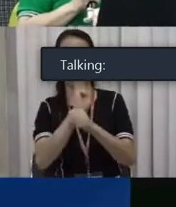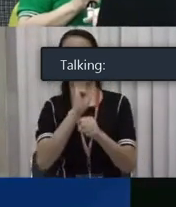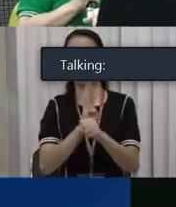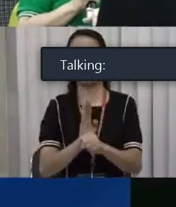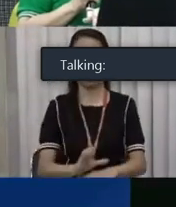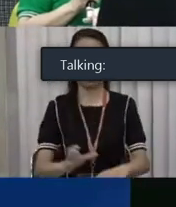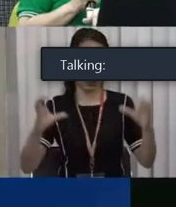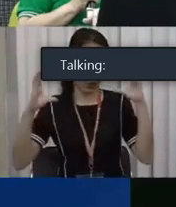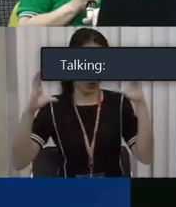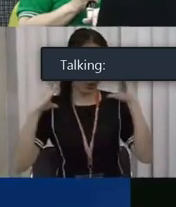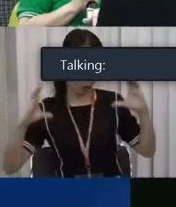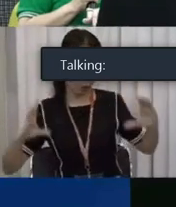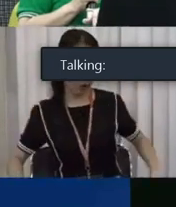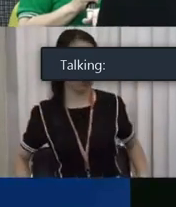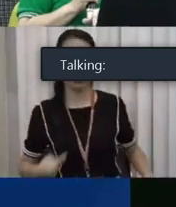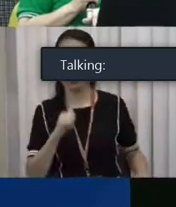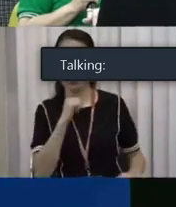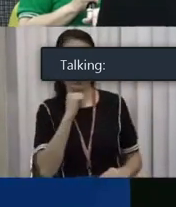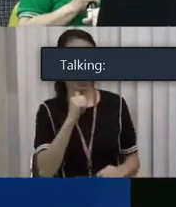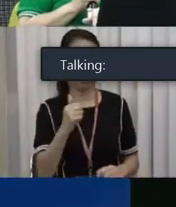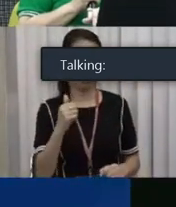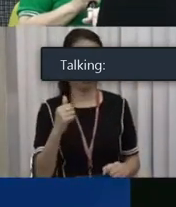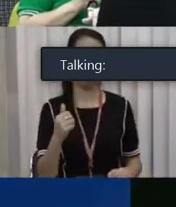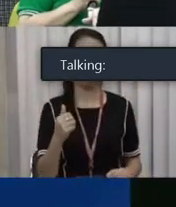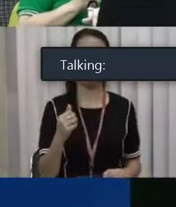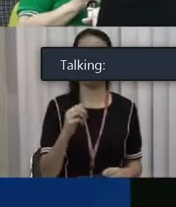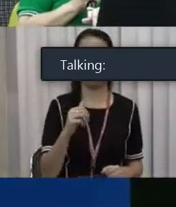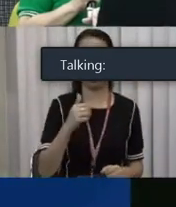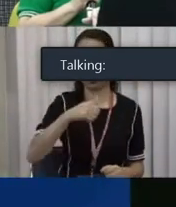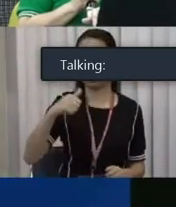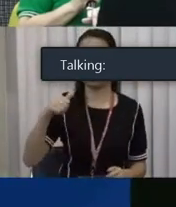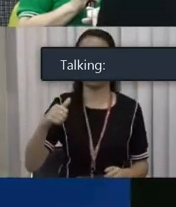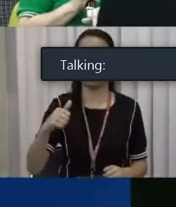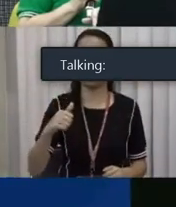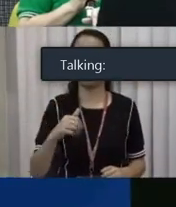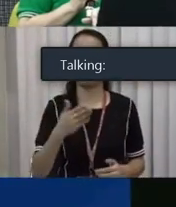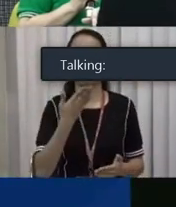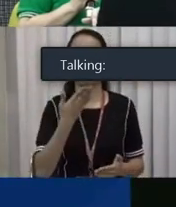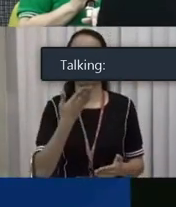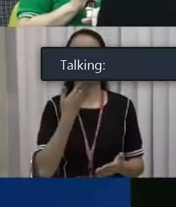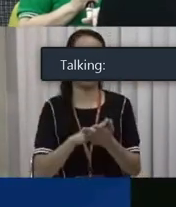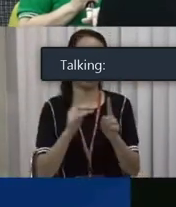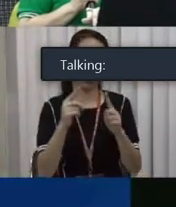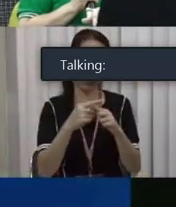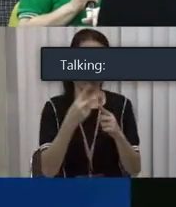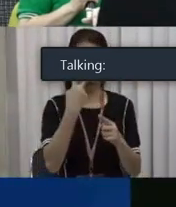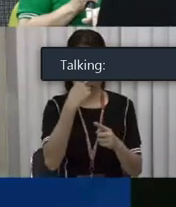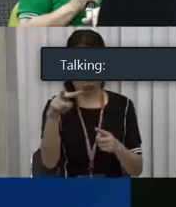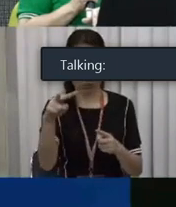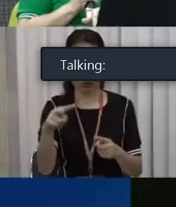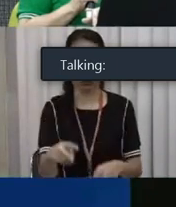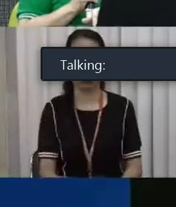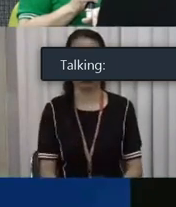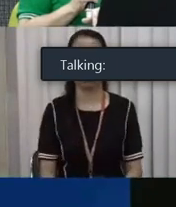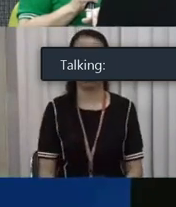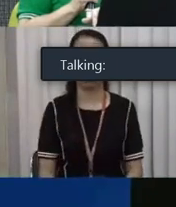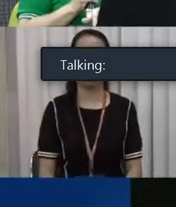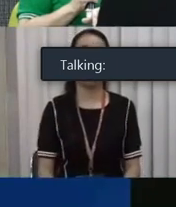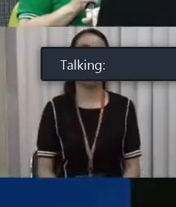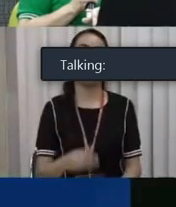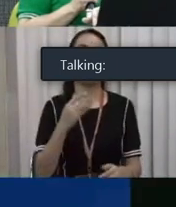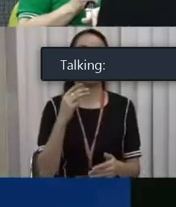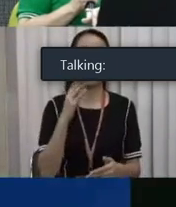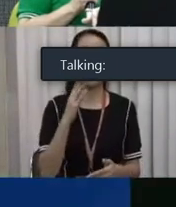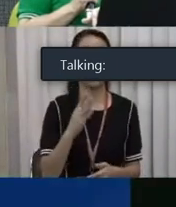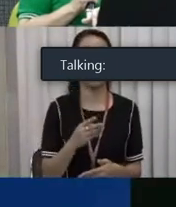mag-gown para ma-impress. So, during the interview, be punctual. At least 15 minutes before the